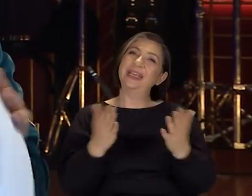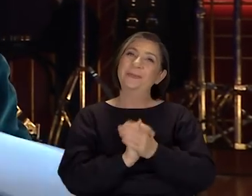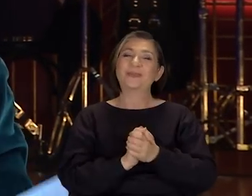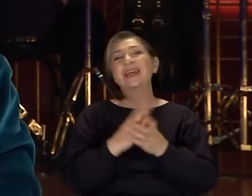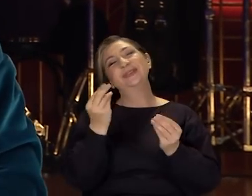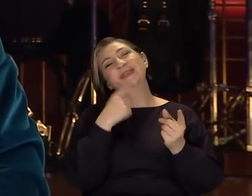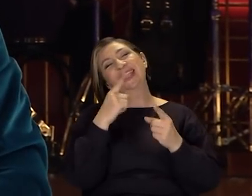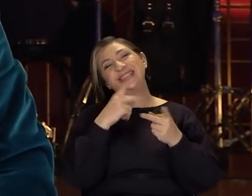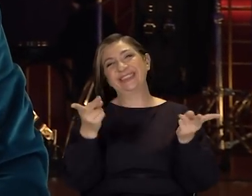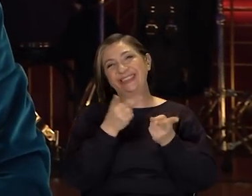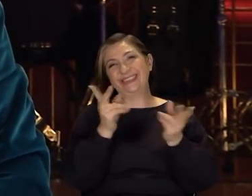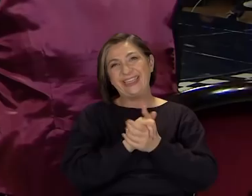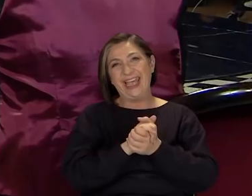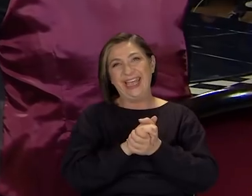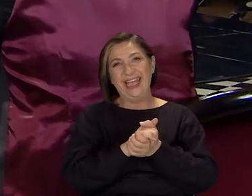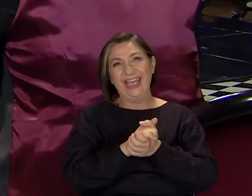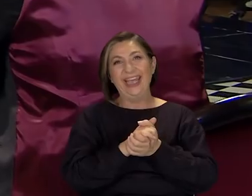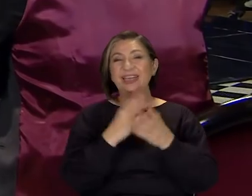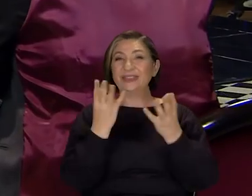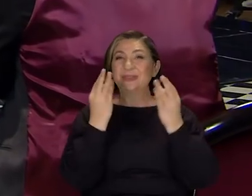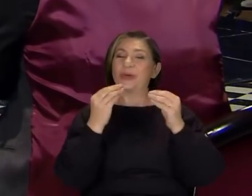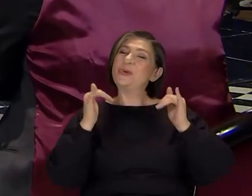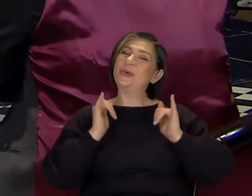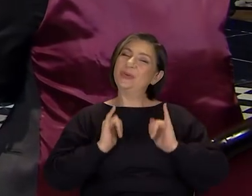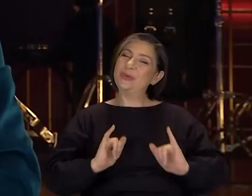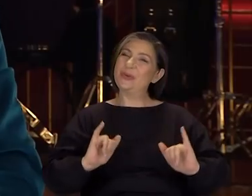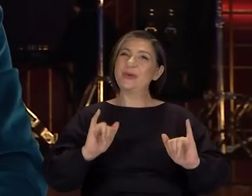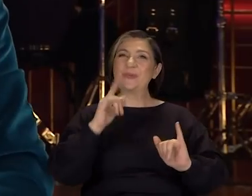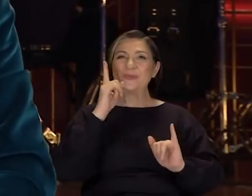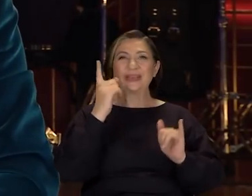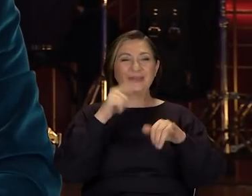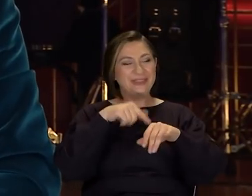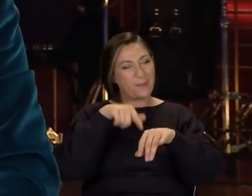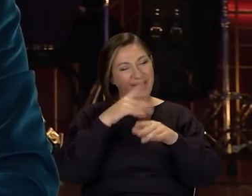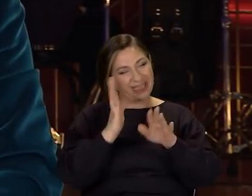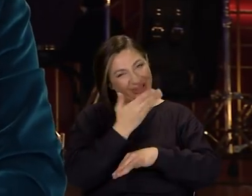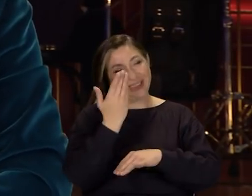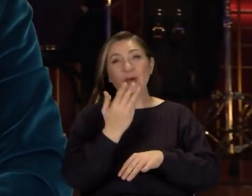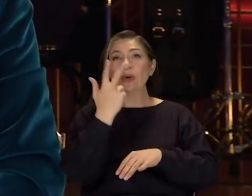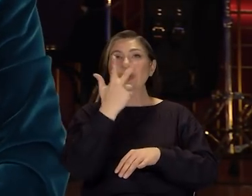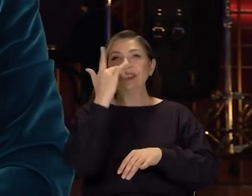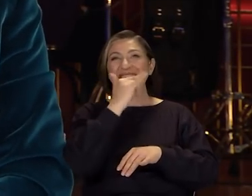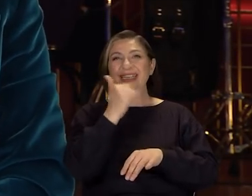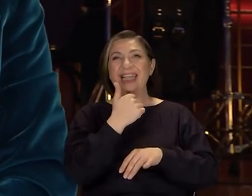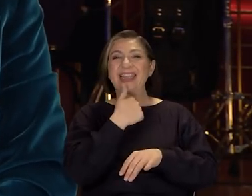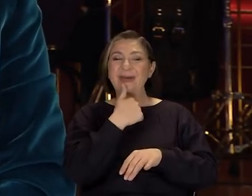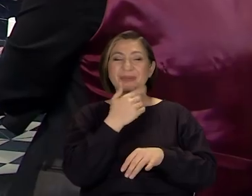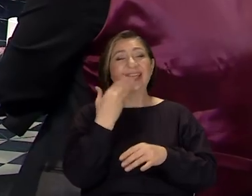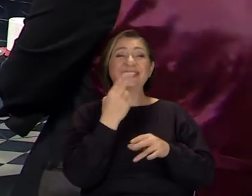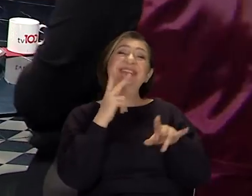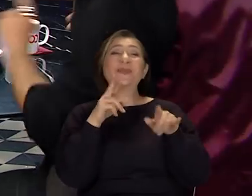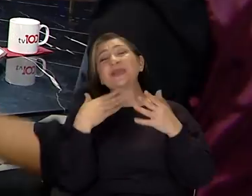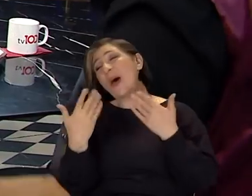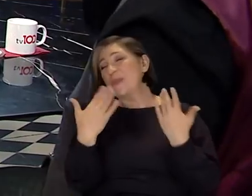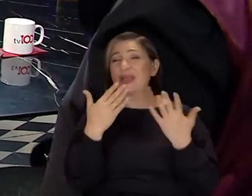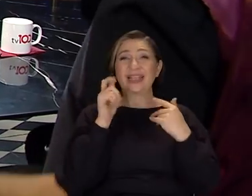Ay ne tatlısınız vallahi. Biz çok mutlu olduk. Çok güzel, çok huzurlu bir şeydi vallahi. Üç çirkin adam genç kızlar gibi sohbet ettik.